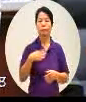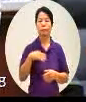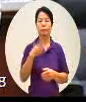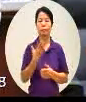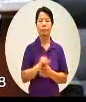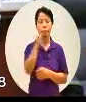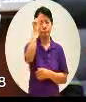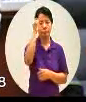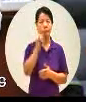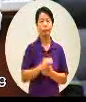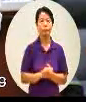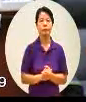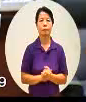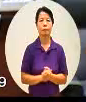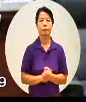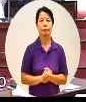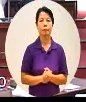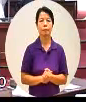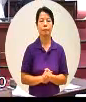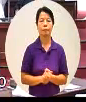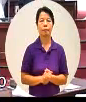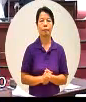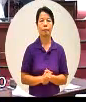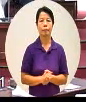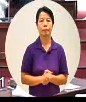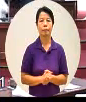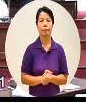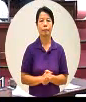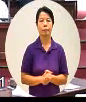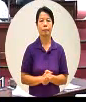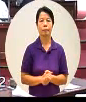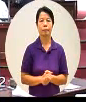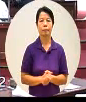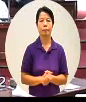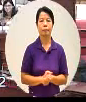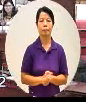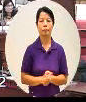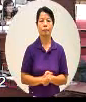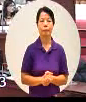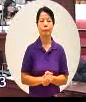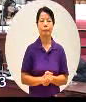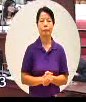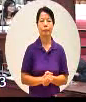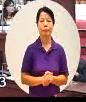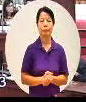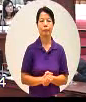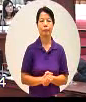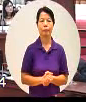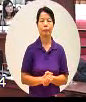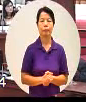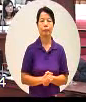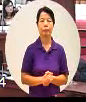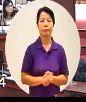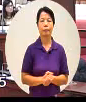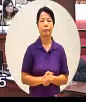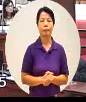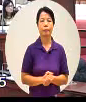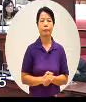手。敢有人知？ 哦， 一个。蓝局长啊，水利局长够